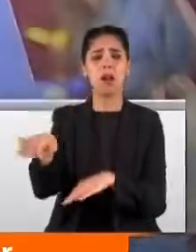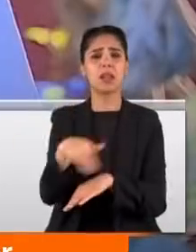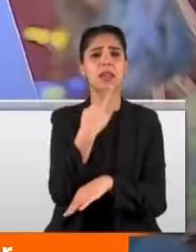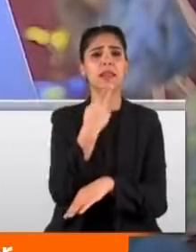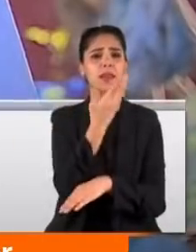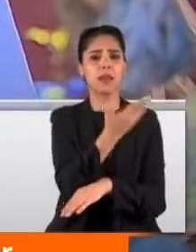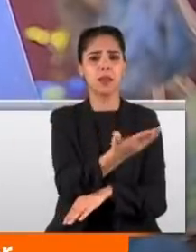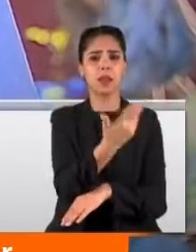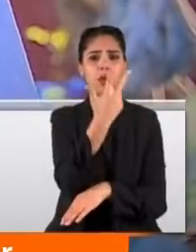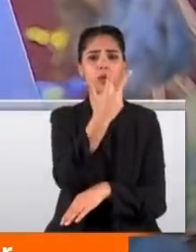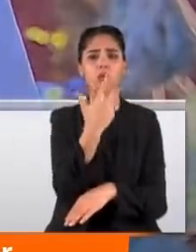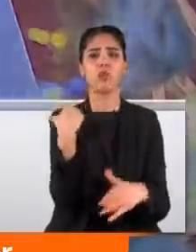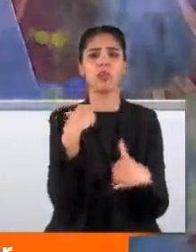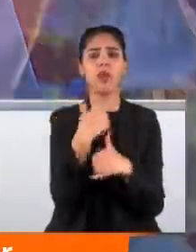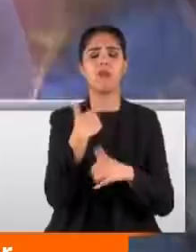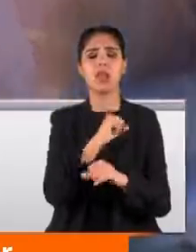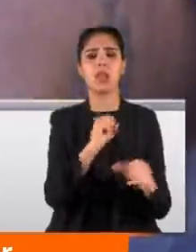Bu kadın beni 3 defa yıktı.